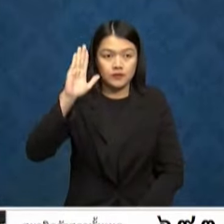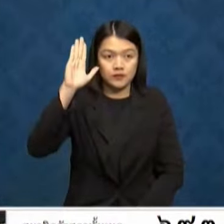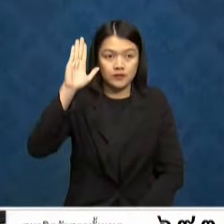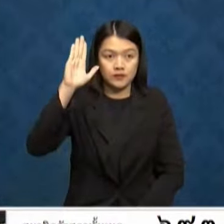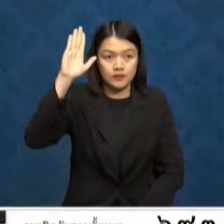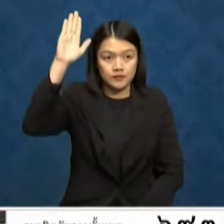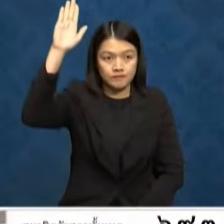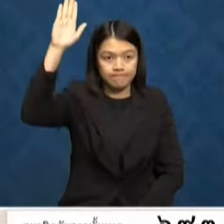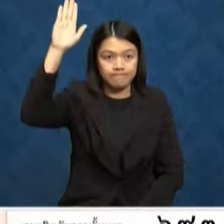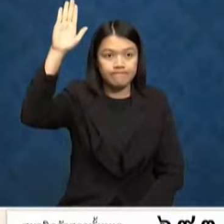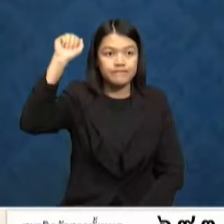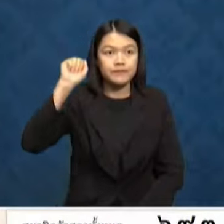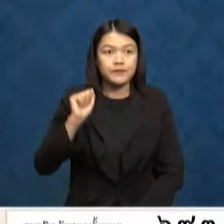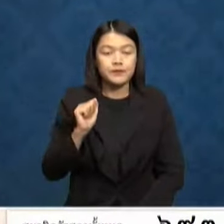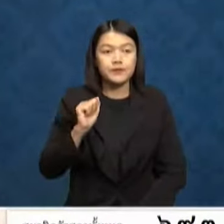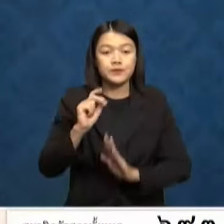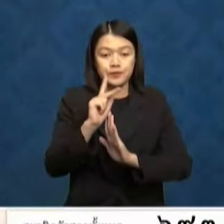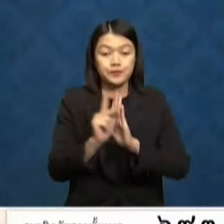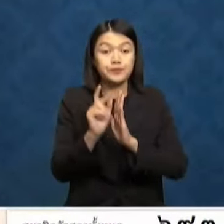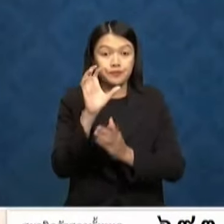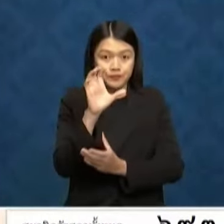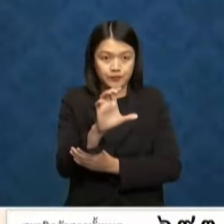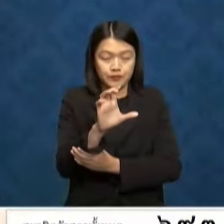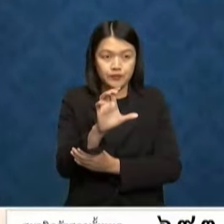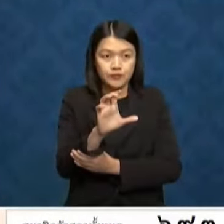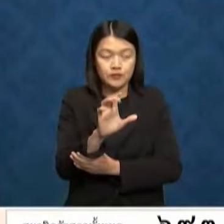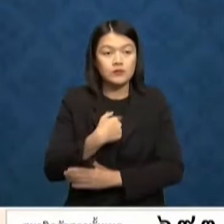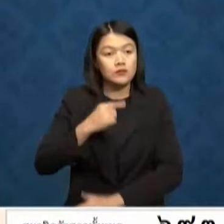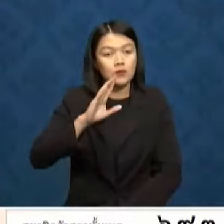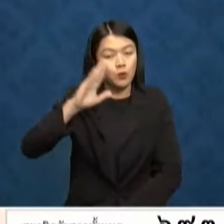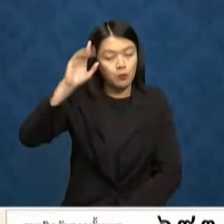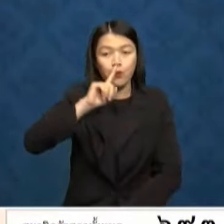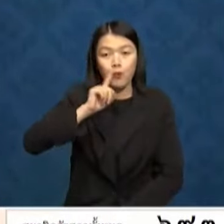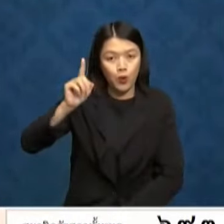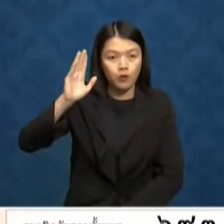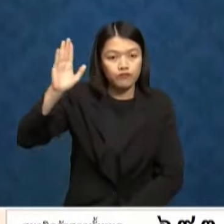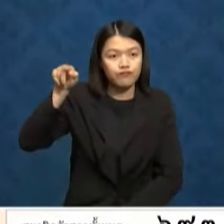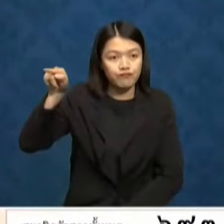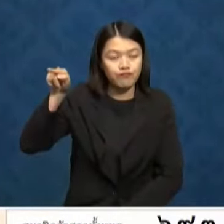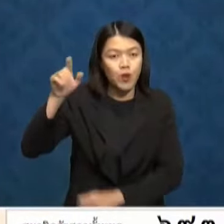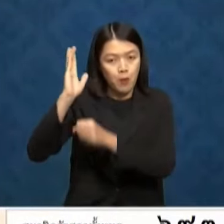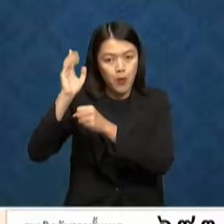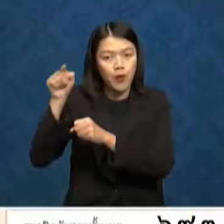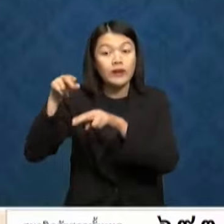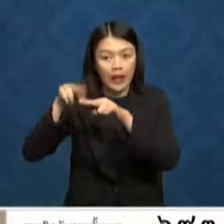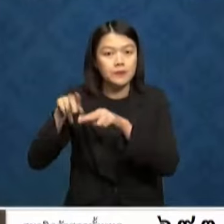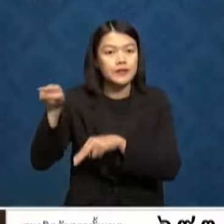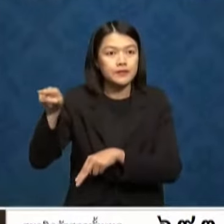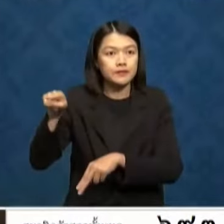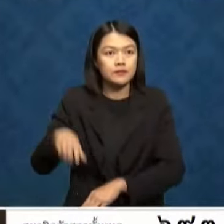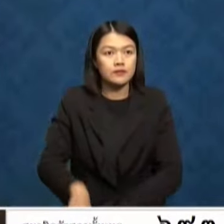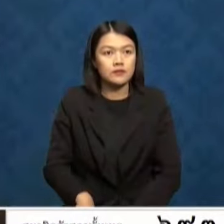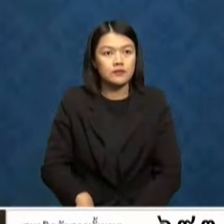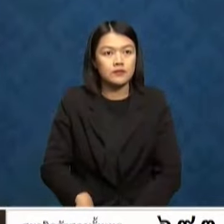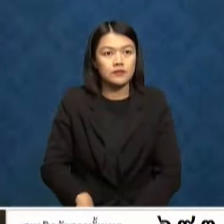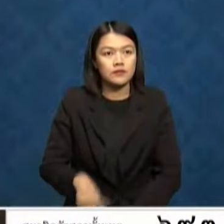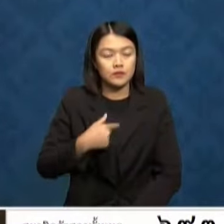พ้นศีรษะครับตามข้อบังคับครับผมประท้วงผู้อภิปรายซึ่งนั่งลงเมื่อสักครู่